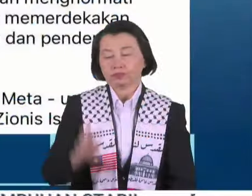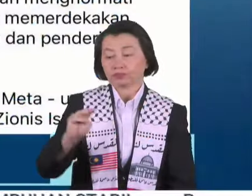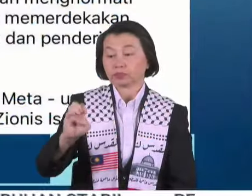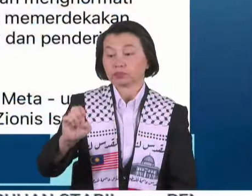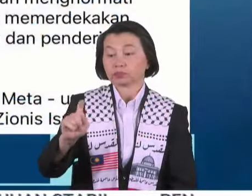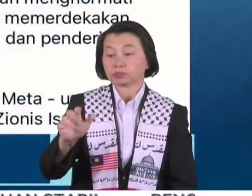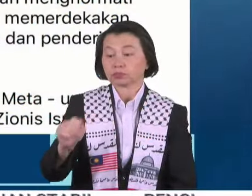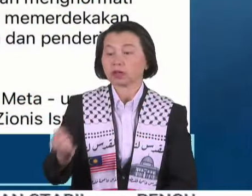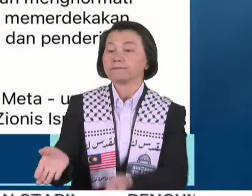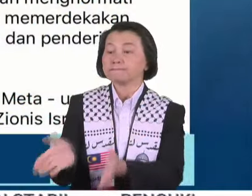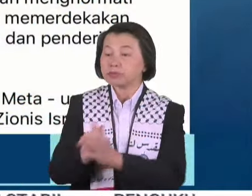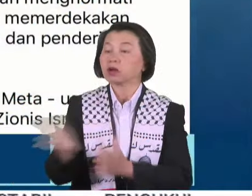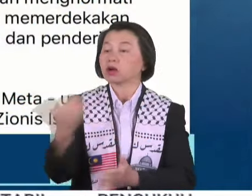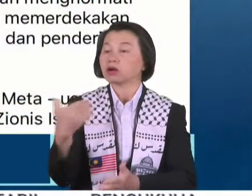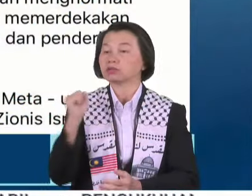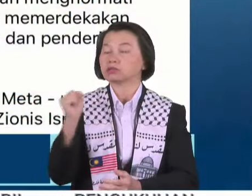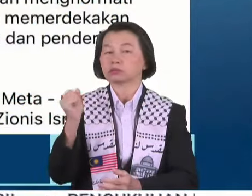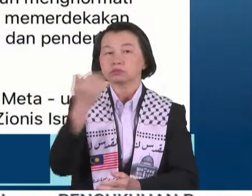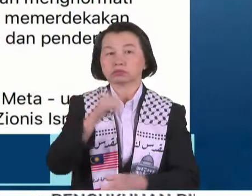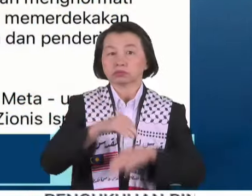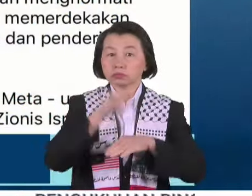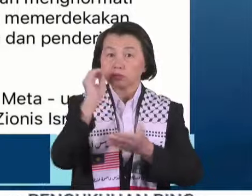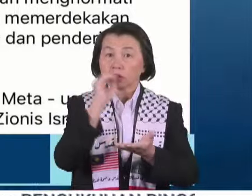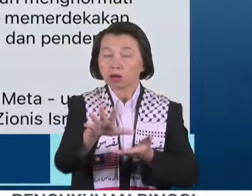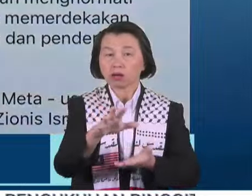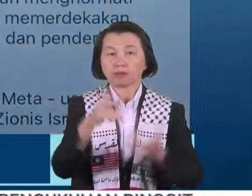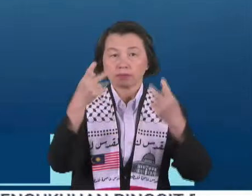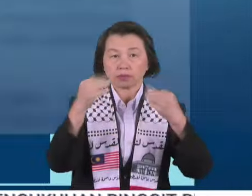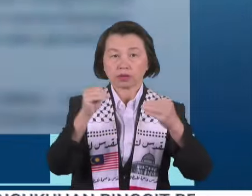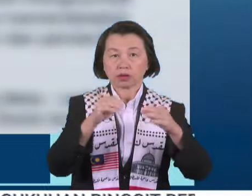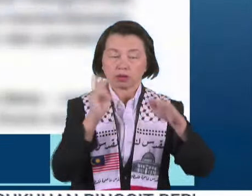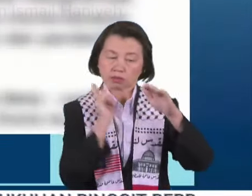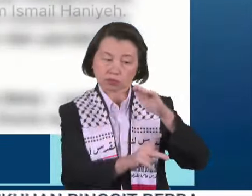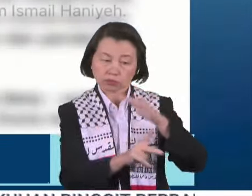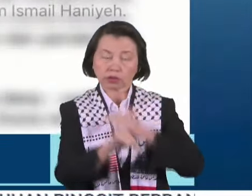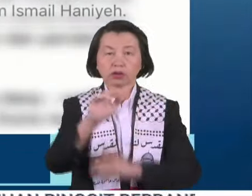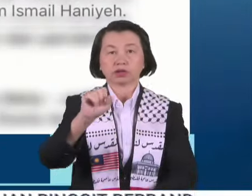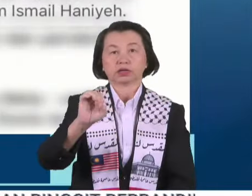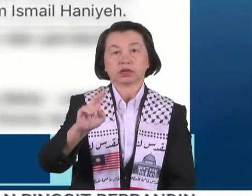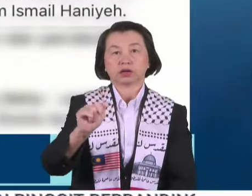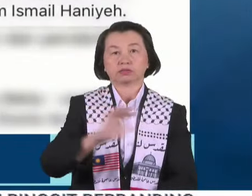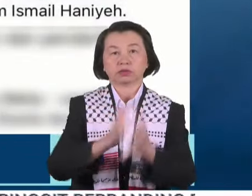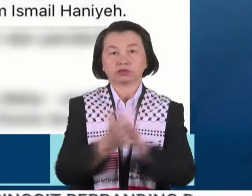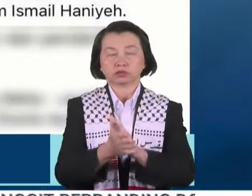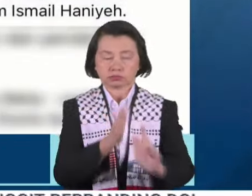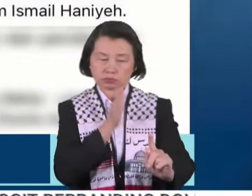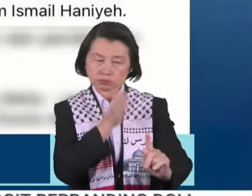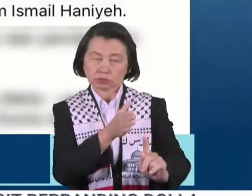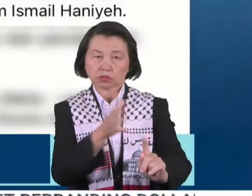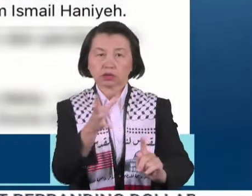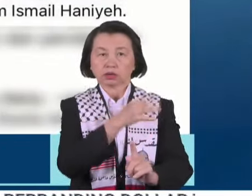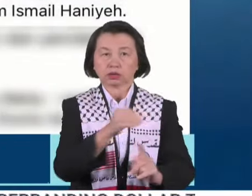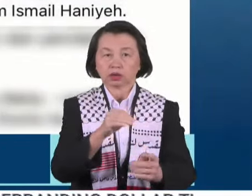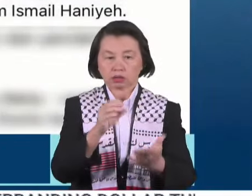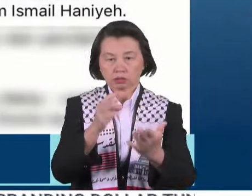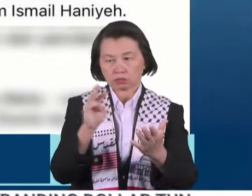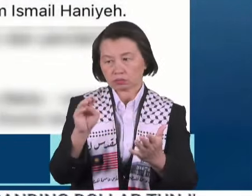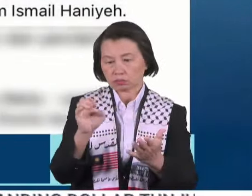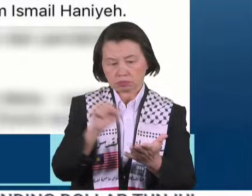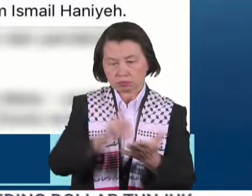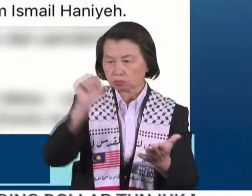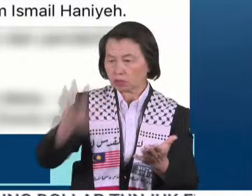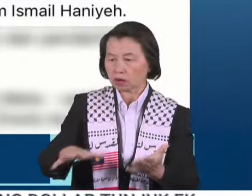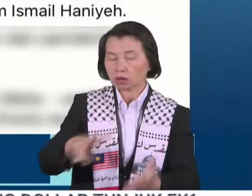Meta diminta beri penjelasan berhubung hantaran Perdana Menteri mengenai pembunuhan Ismail Haniyeh yang menjadi sasaran sehingga diturunkan.